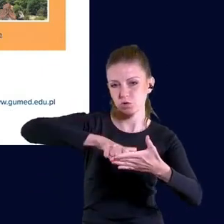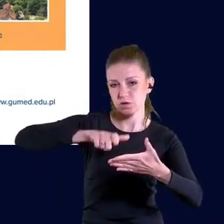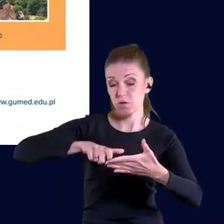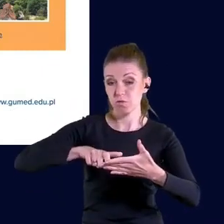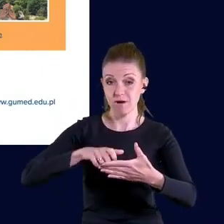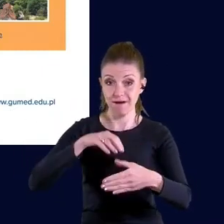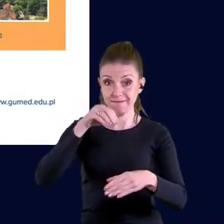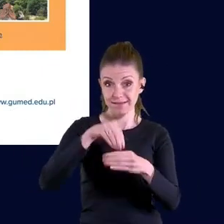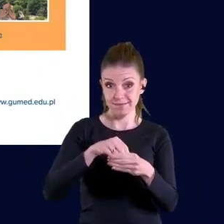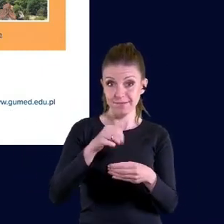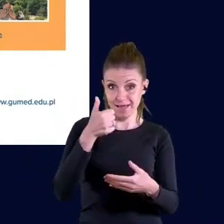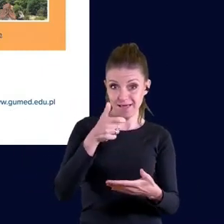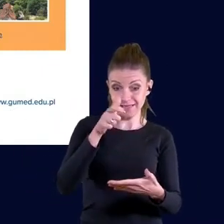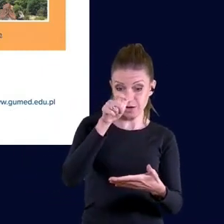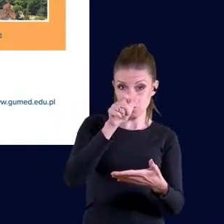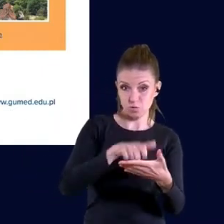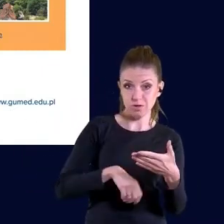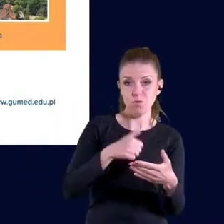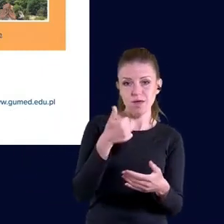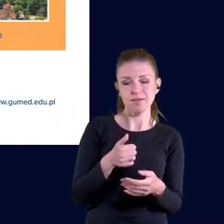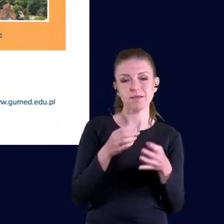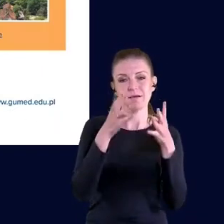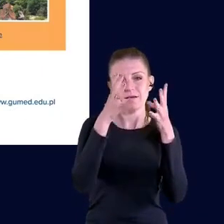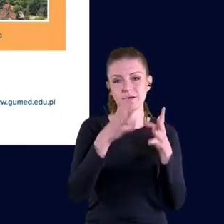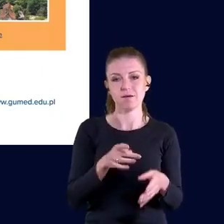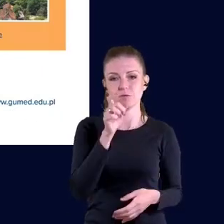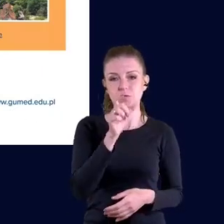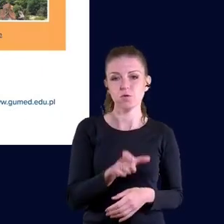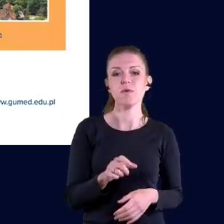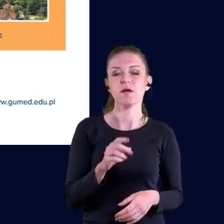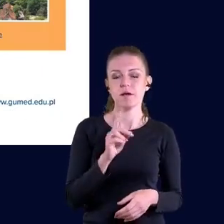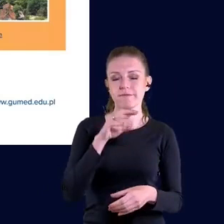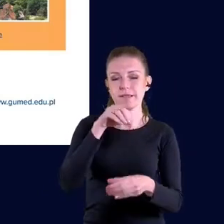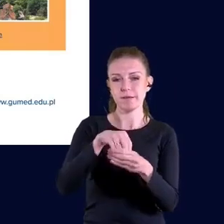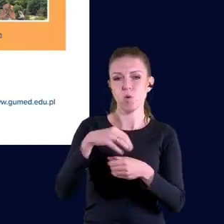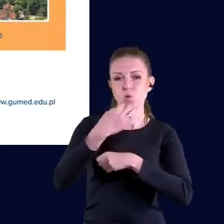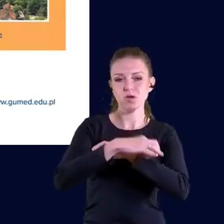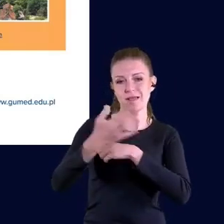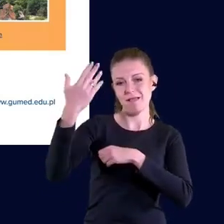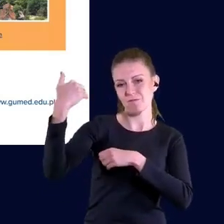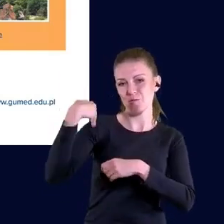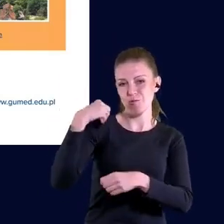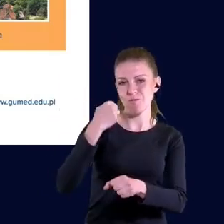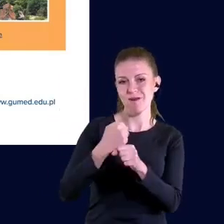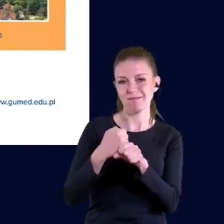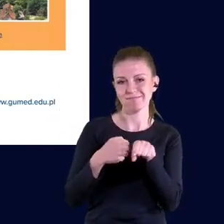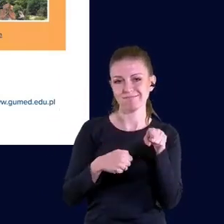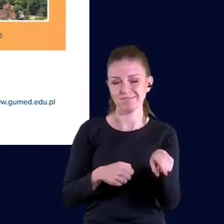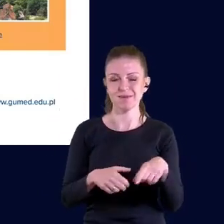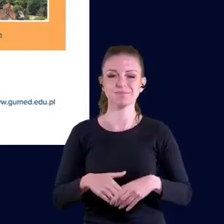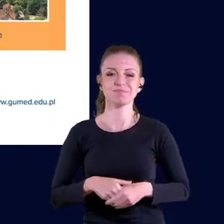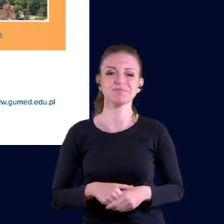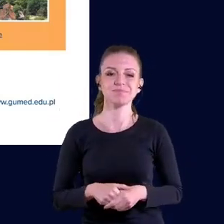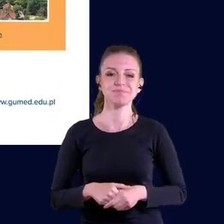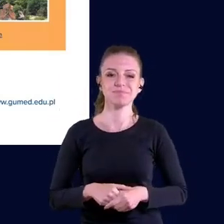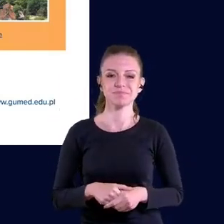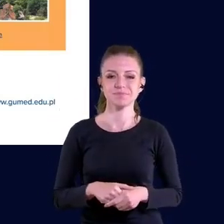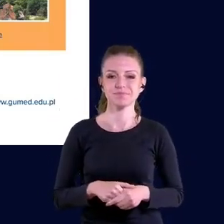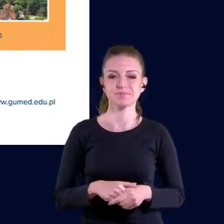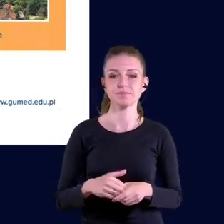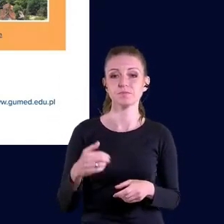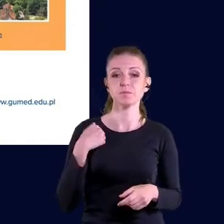rozdział jest jeden z programów jest jeden diagram osoby pracującej na uczelni kiedyś ostatecznie do udostępnienia Zostało